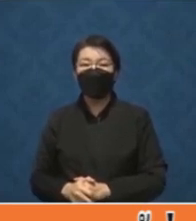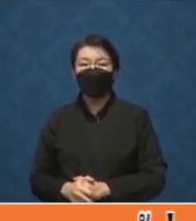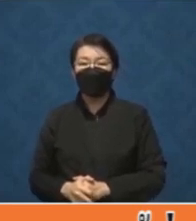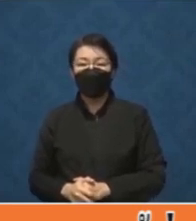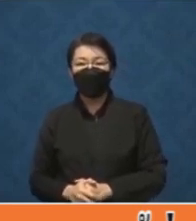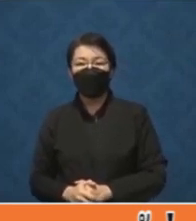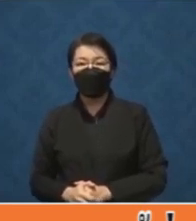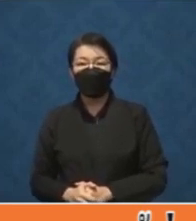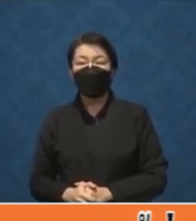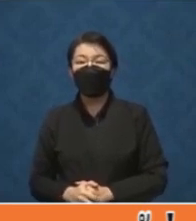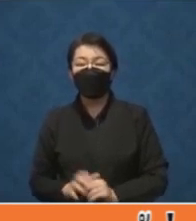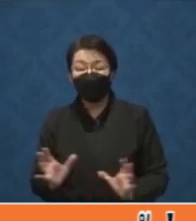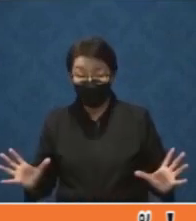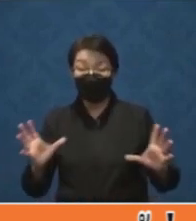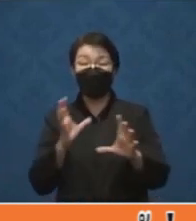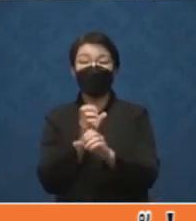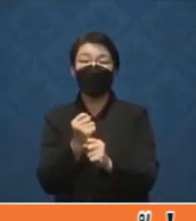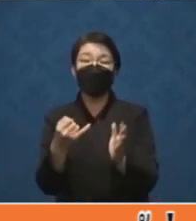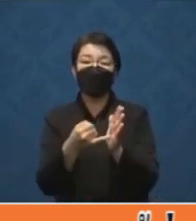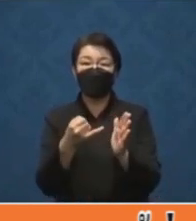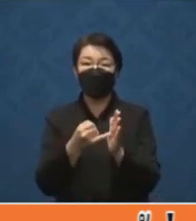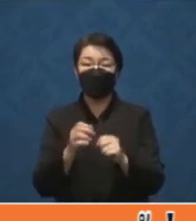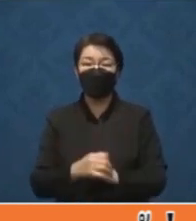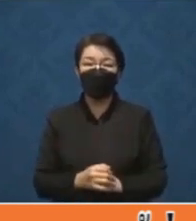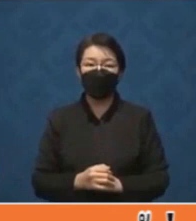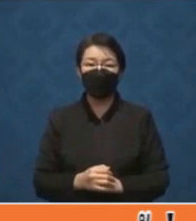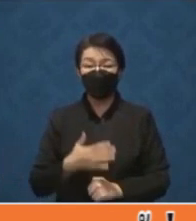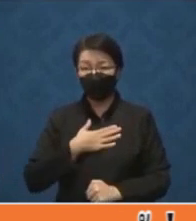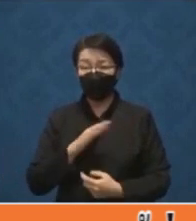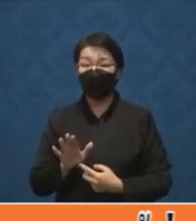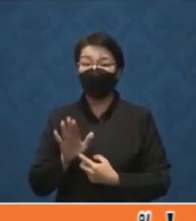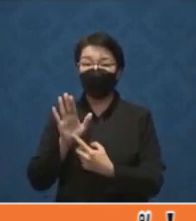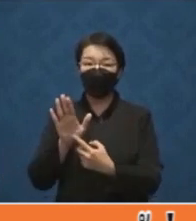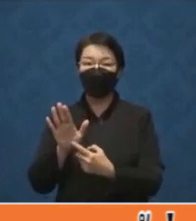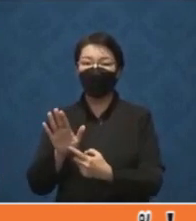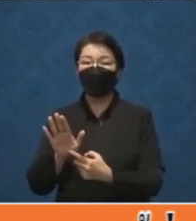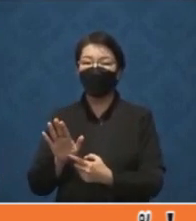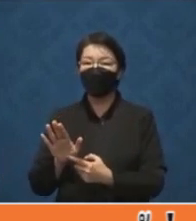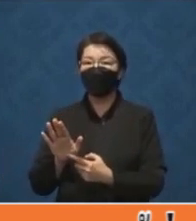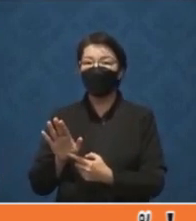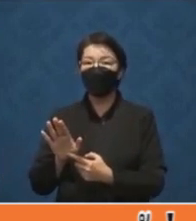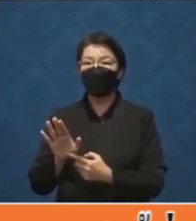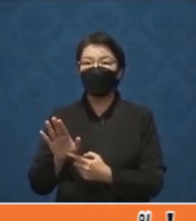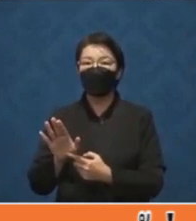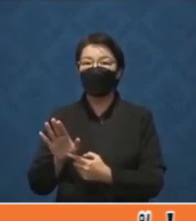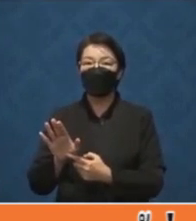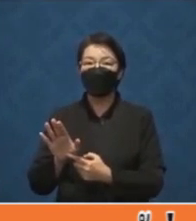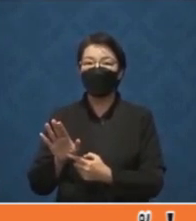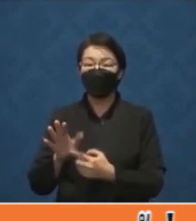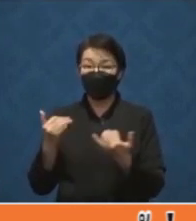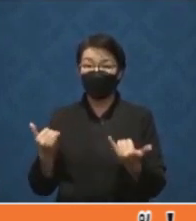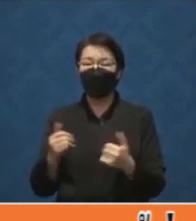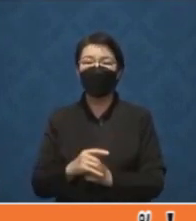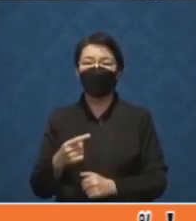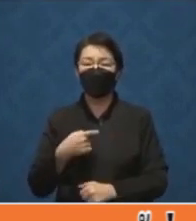านครับถ้าจะให้สรุปง่ายๆเลยนะครับสิ่งที่ผมเสนอไปเนี่ยมันเป็